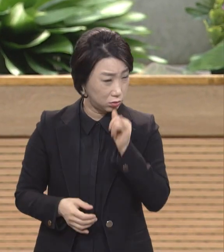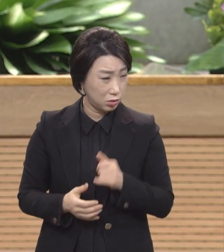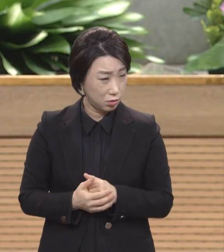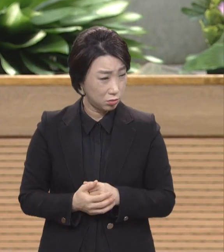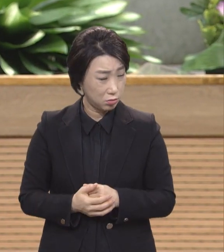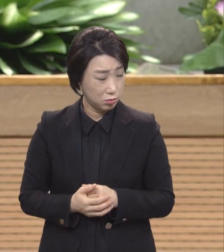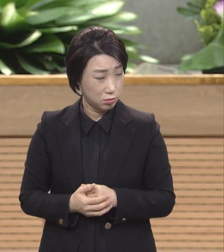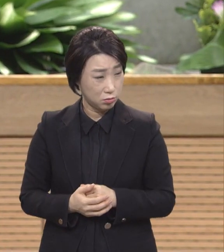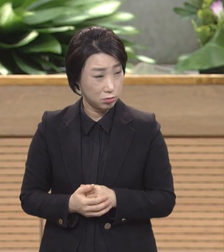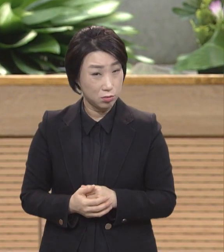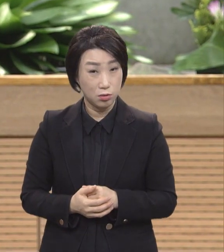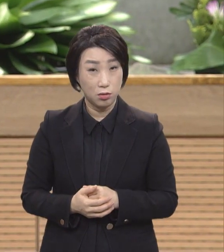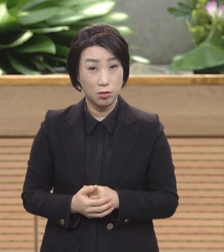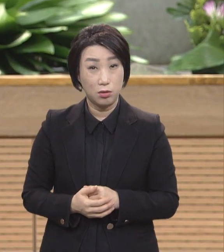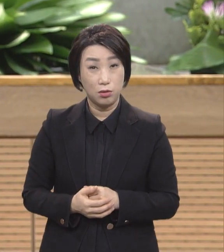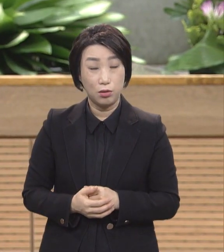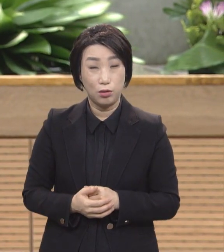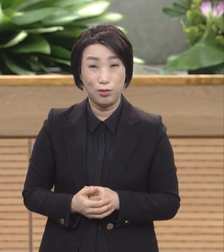파괴했어.